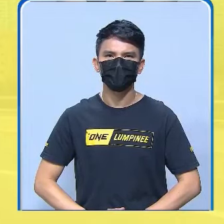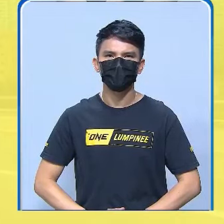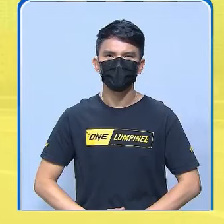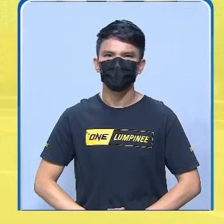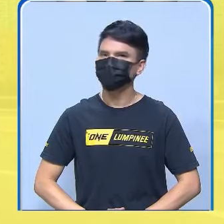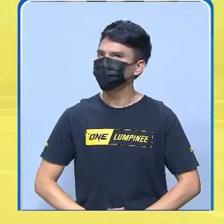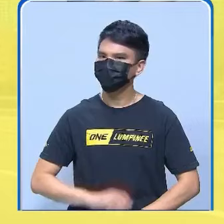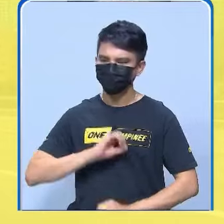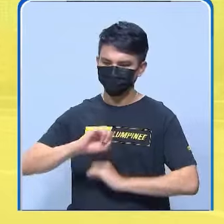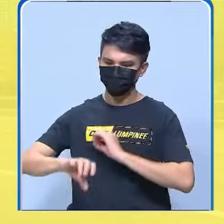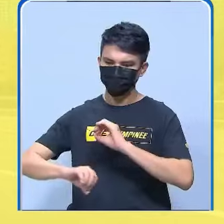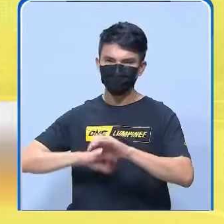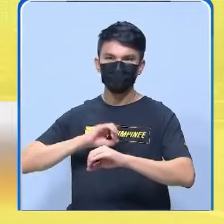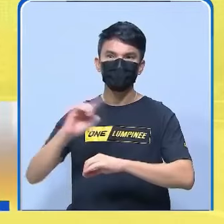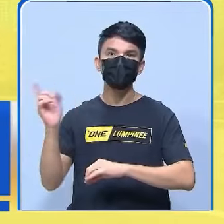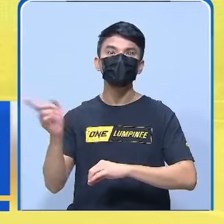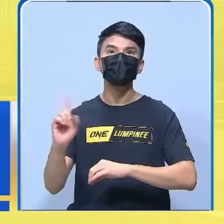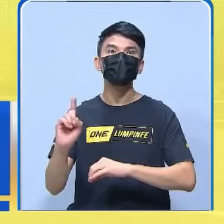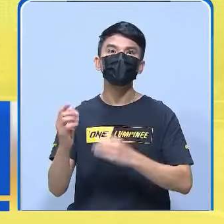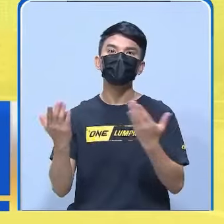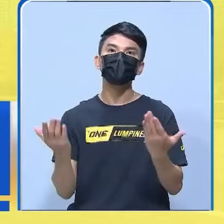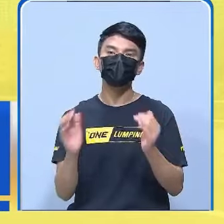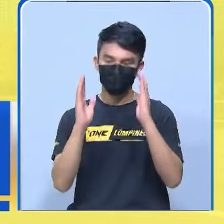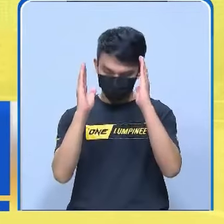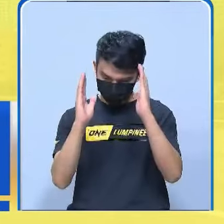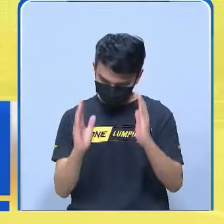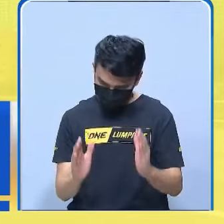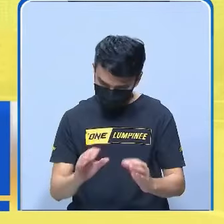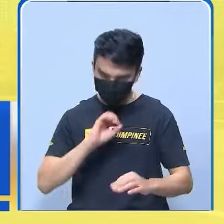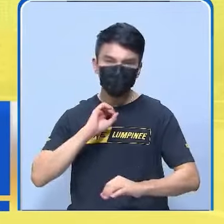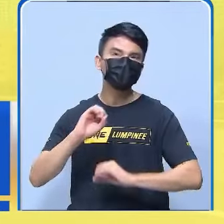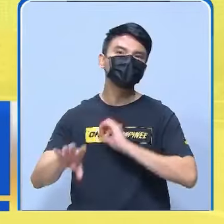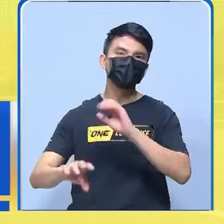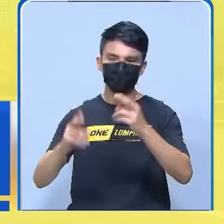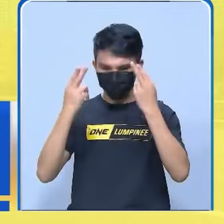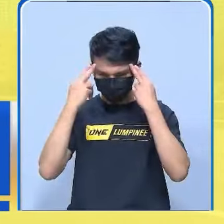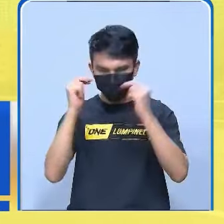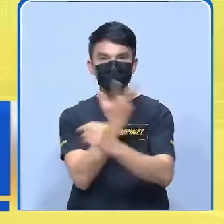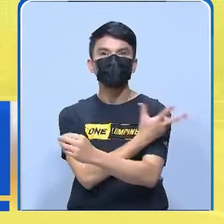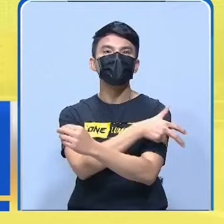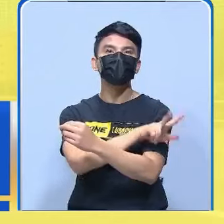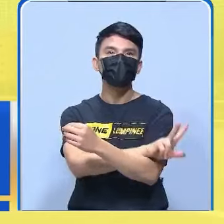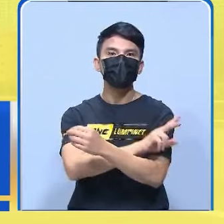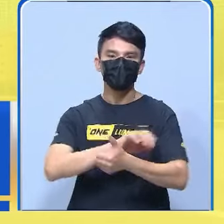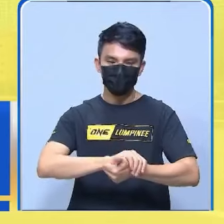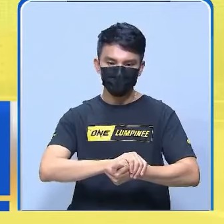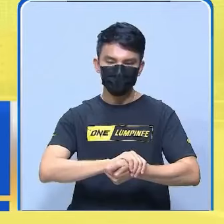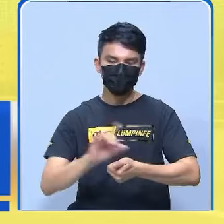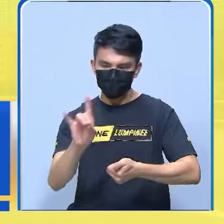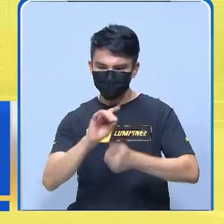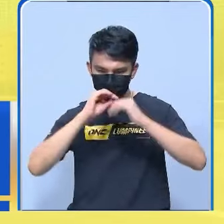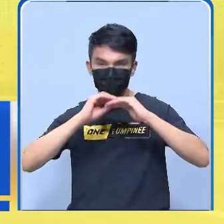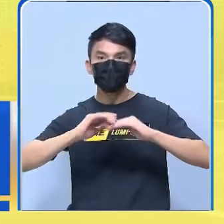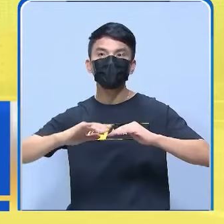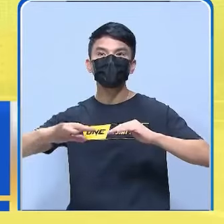ขยะมาจากไหนก็มาจากฝีมือมนุษย์เรานี่แหละคร ับ เมื่อสักครู่นายกอยู่ที่ภูเก็ตใช่ไหมเต่าเอ่ยสัตว์ทะเลเอ่ยน